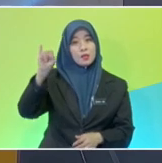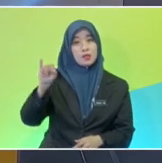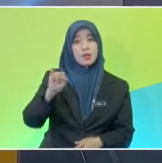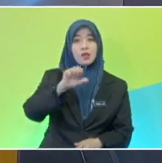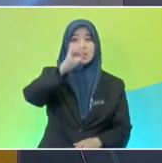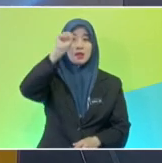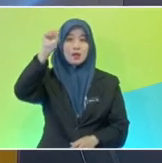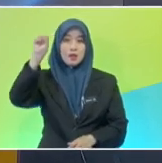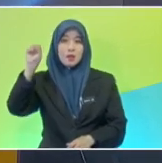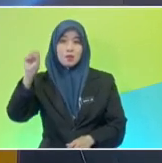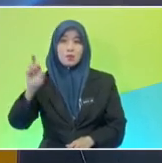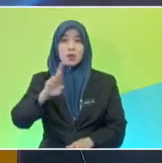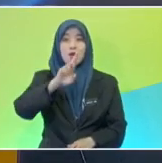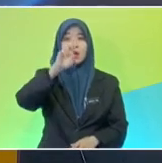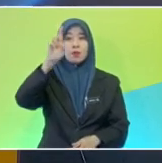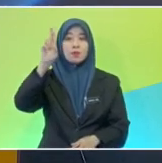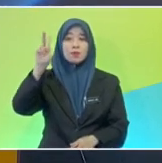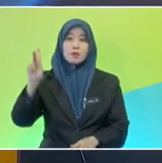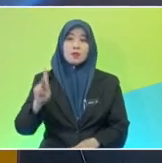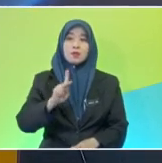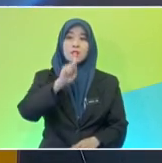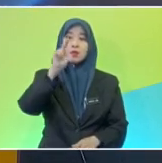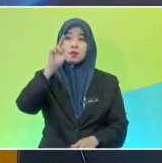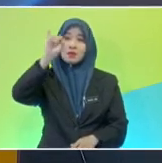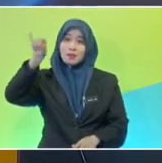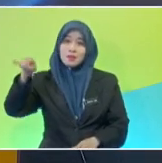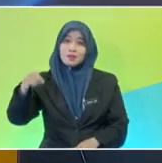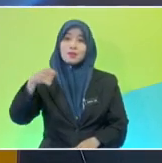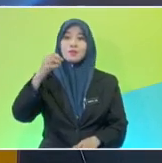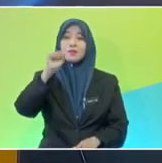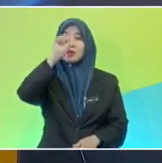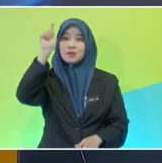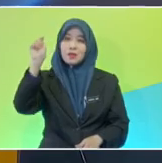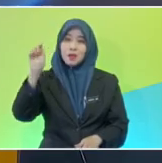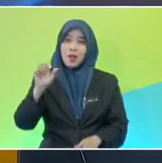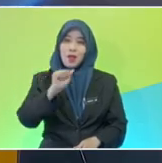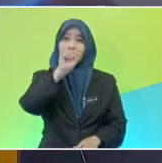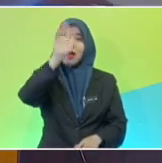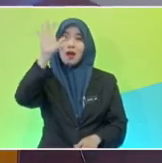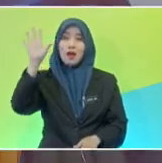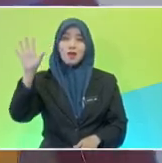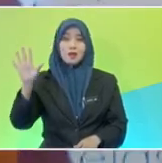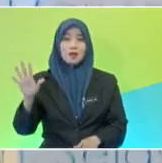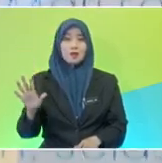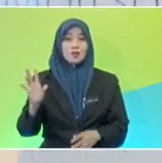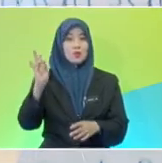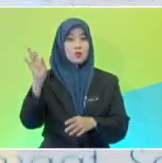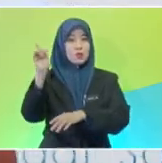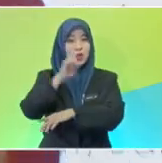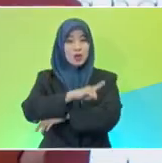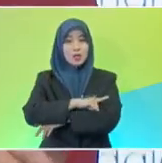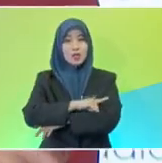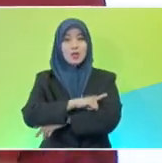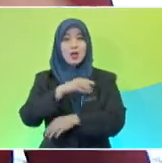Isnin, Selasa, Rabu, Khamis, Jumaat, Sabtu dan Ahad.